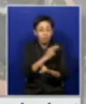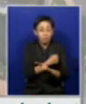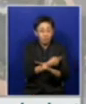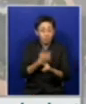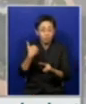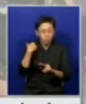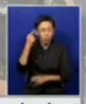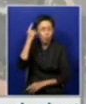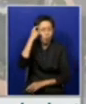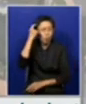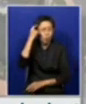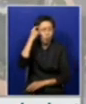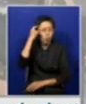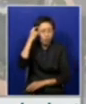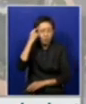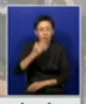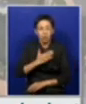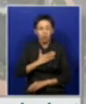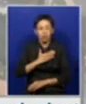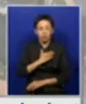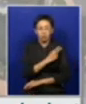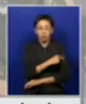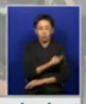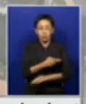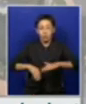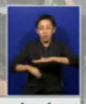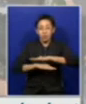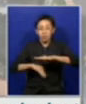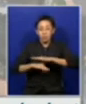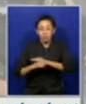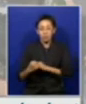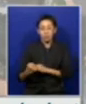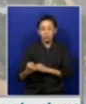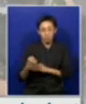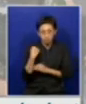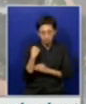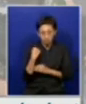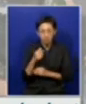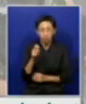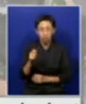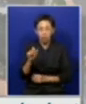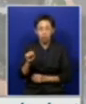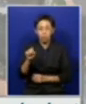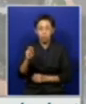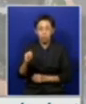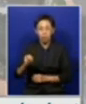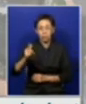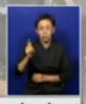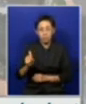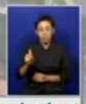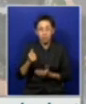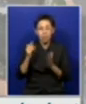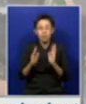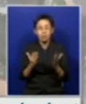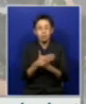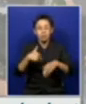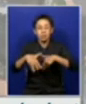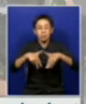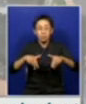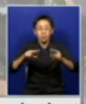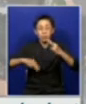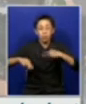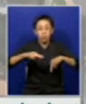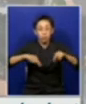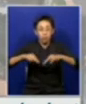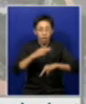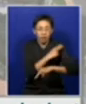านทราบนะครับว่าเราสร้างสาธารณสุขบนฐานด้วยความเข้มแข็งแล้วมีอสม.เป็นตัวแทนของประชาชนที่จะดูแลสาธ